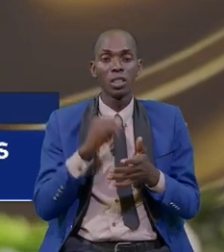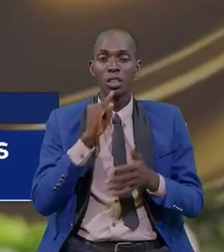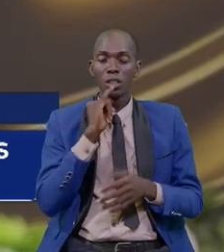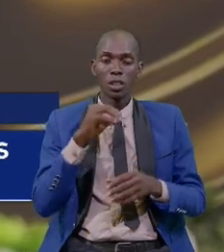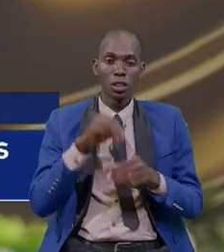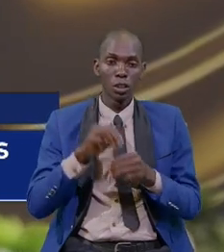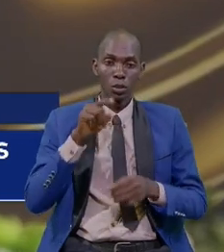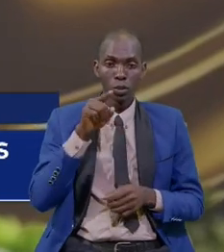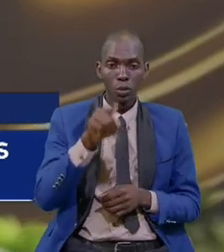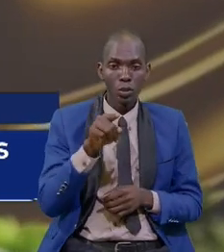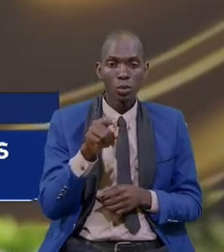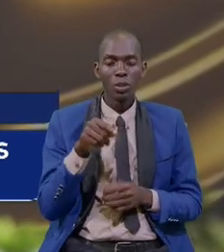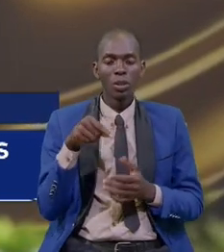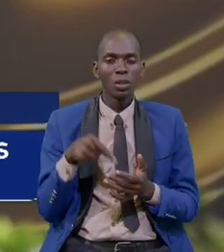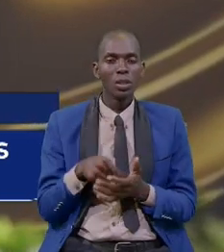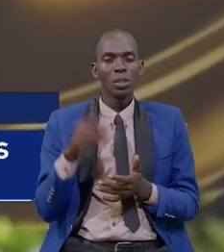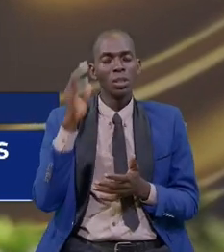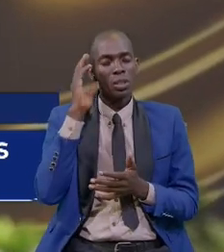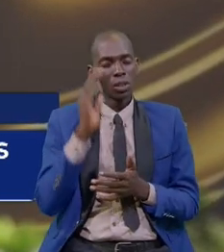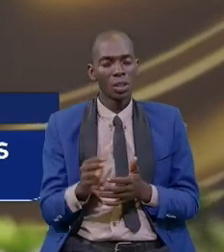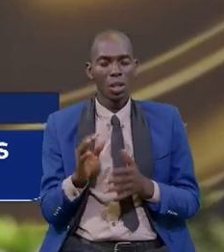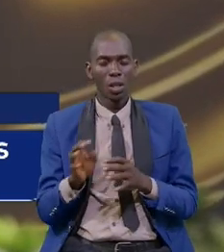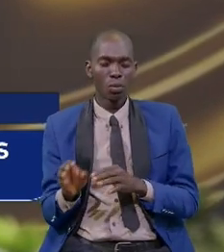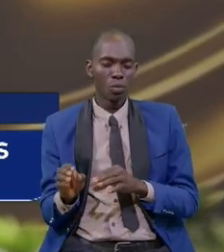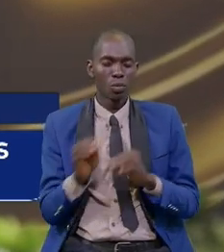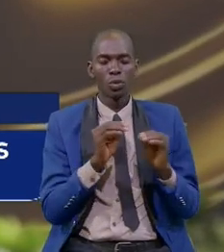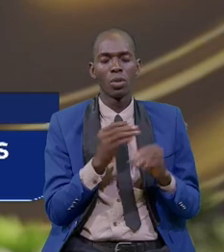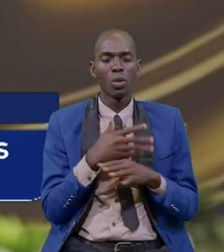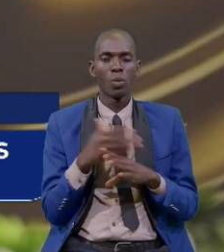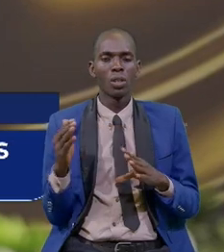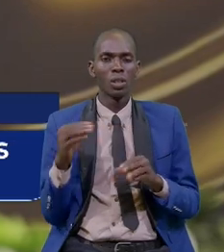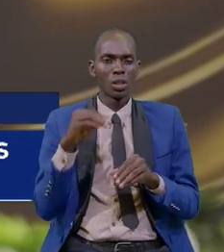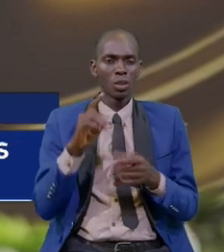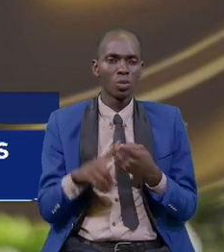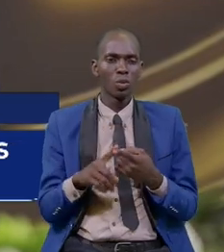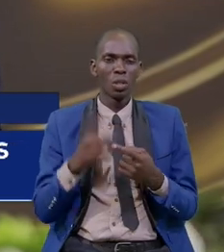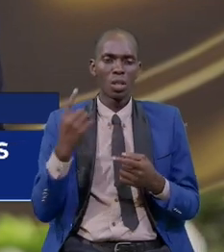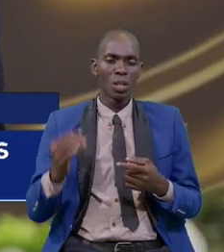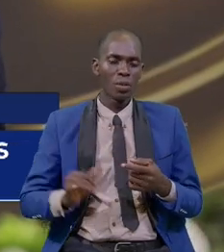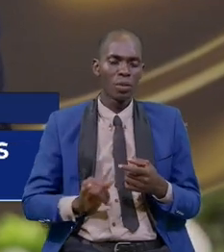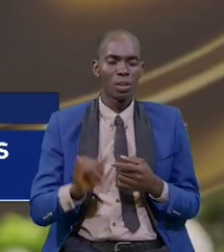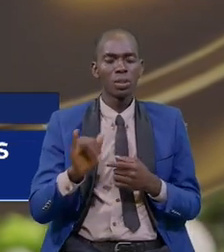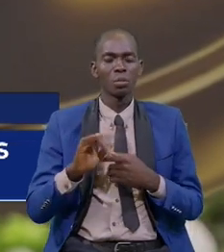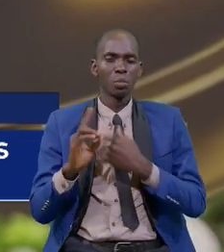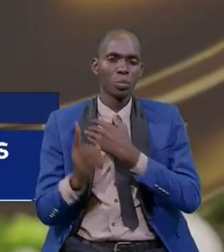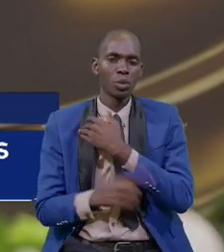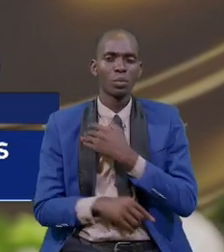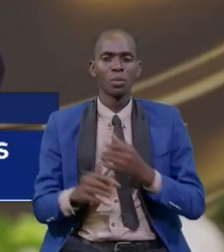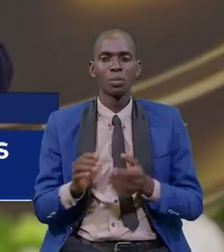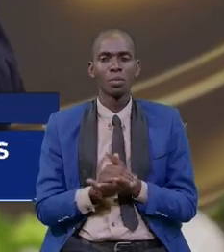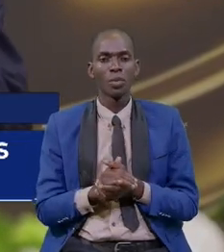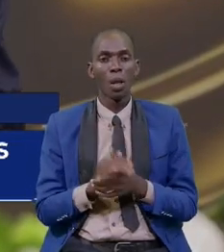pouvoir. Et ceux-ci iront au châtiment éternel.